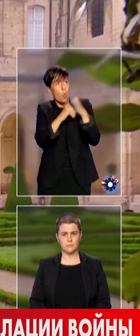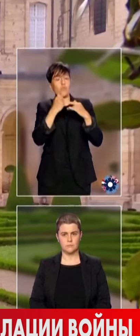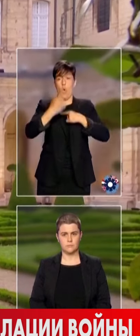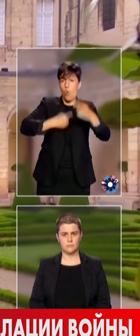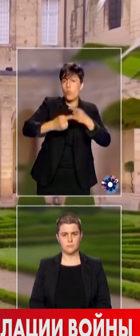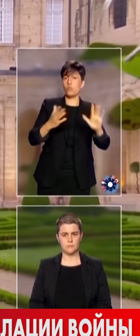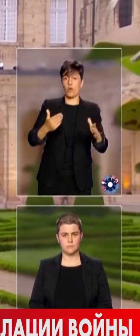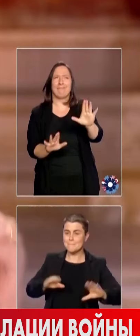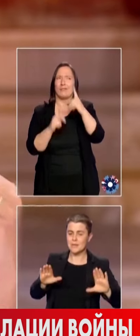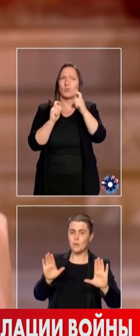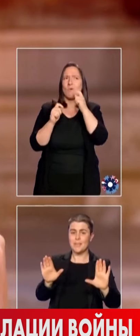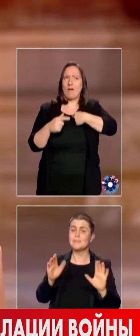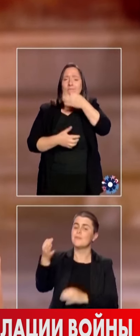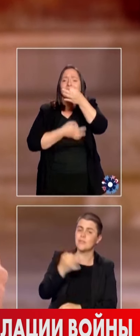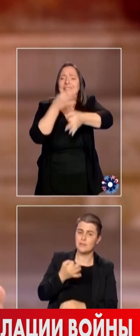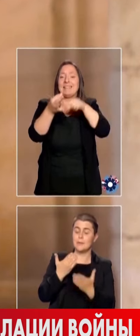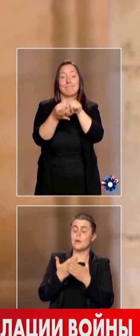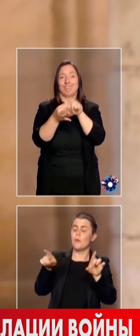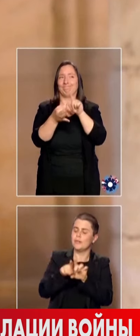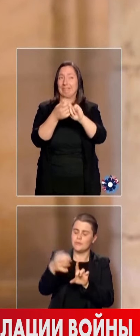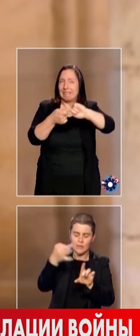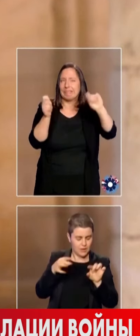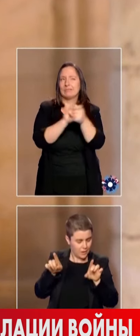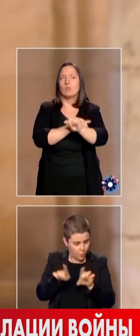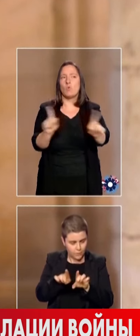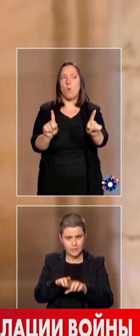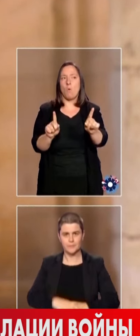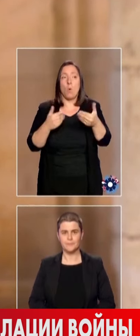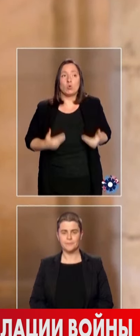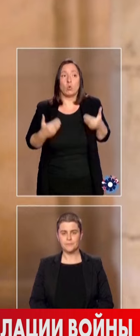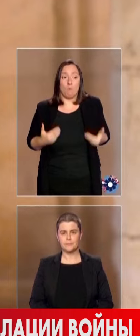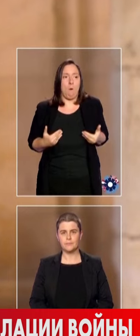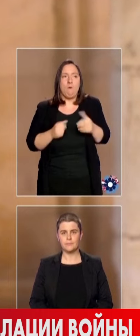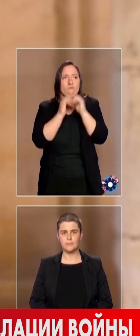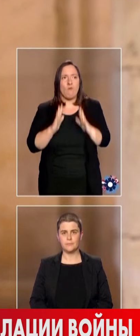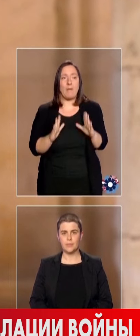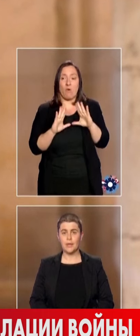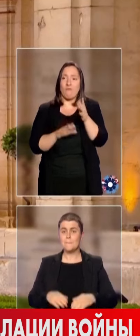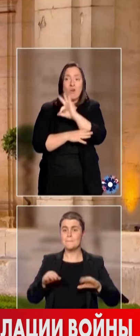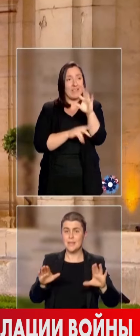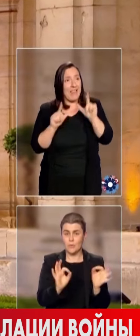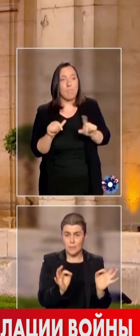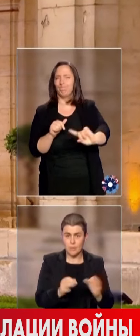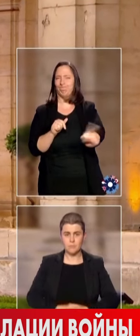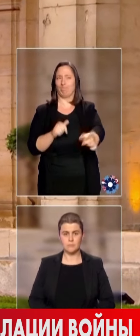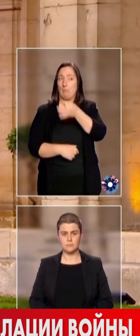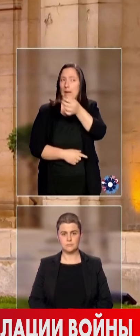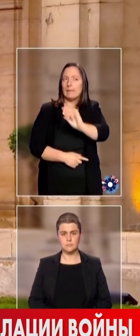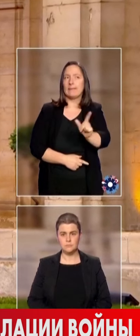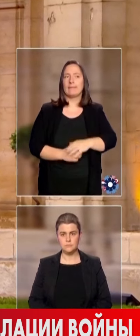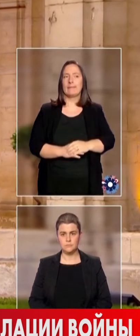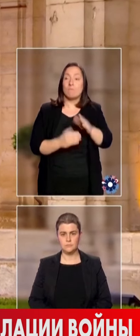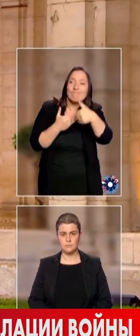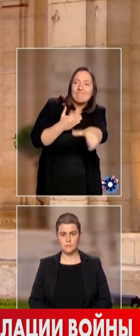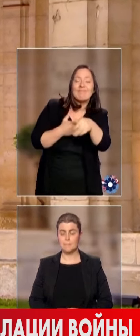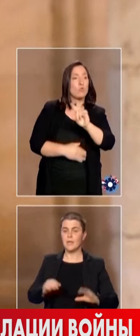в Европейский Союз, Макрон ответил, что на это уйдет много времени. «Это даже не вопрос месяцев», — сказал президент Франции. Также в